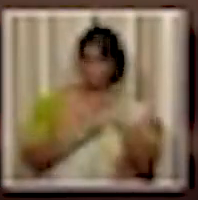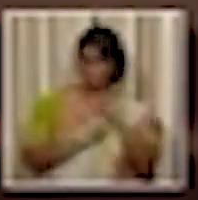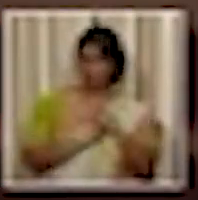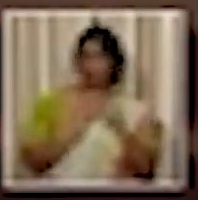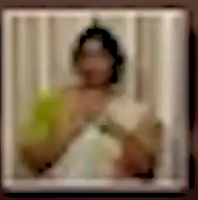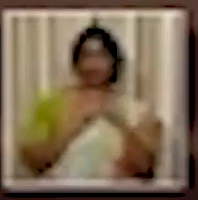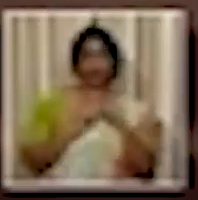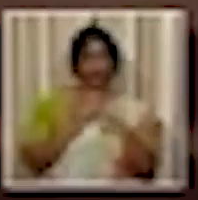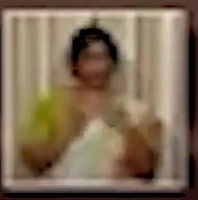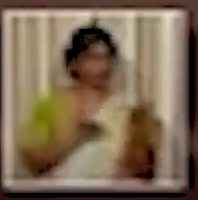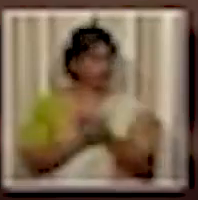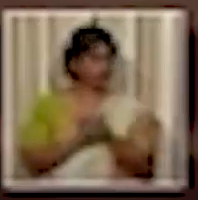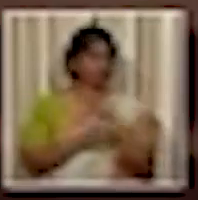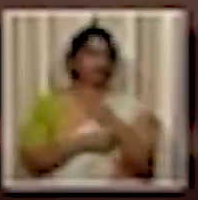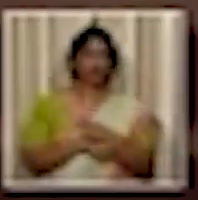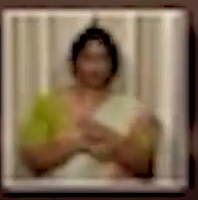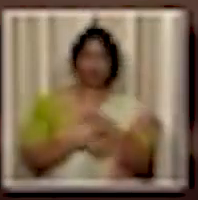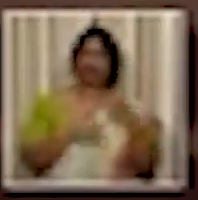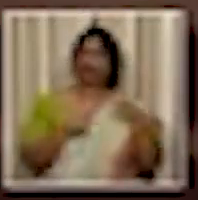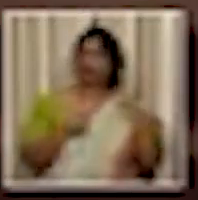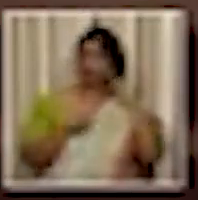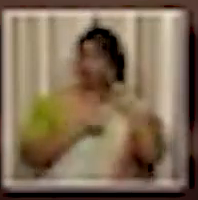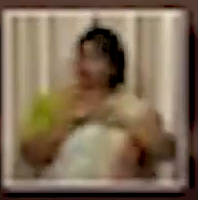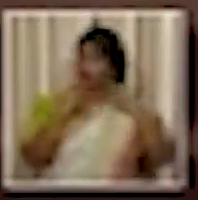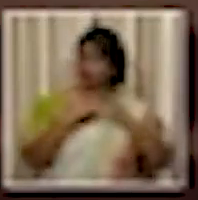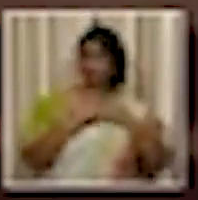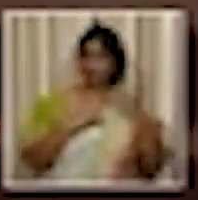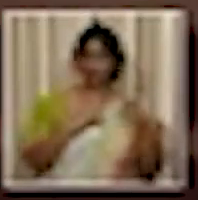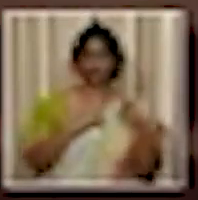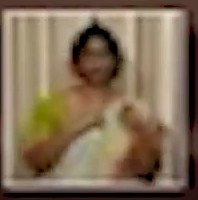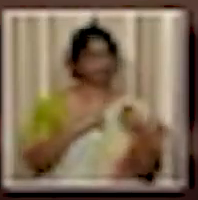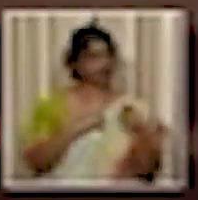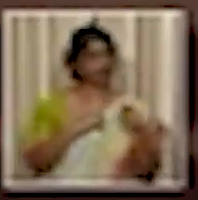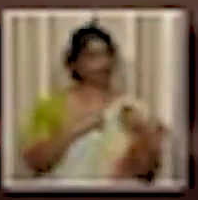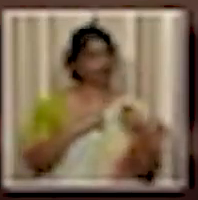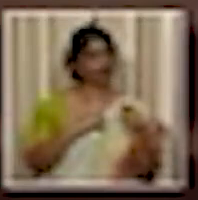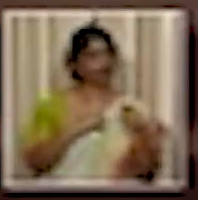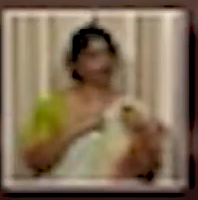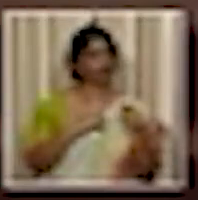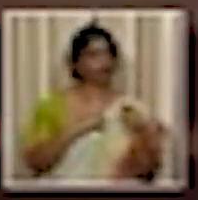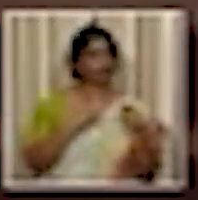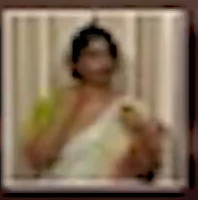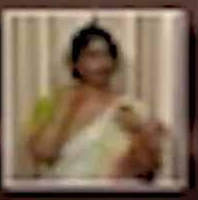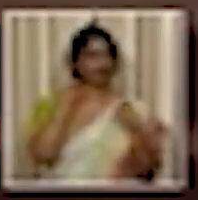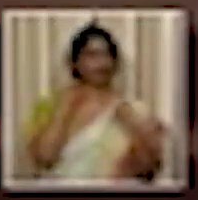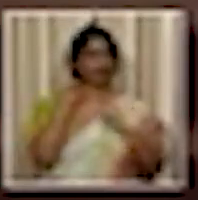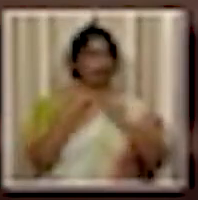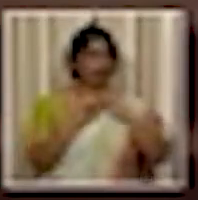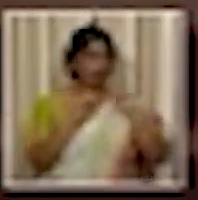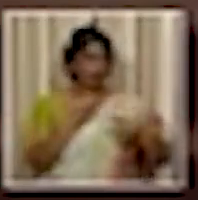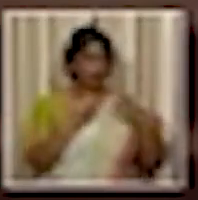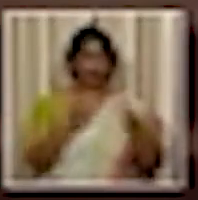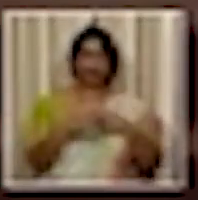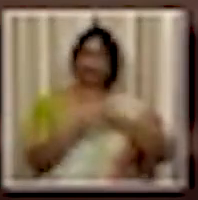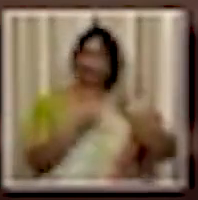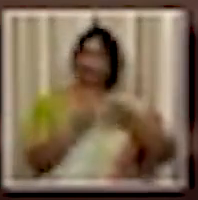UDA එක අරගෙන තියෙනවා. ඊට පස්සේ මේ සාකච්ඡාවෙන් පස්සේ ඉවැලුවේට් එක ගත්තයින් පස්සේ තමයි බෝඩ් එකට ගිහිල්ලා කැබිනට් එකට